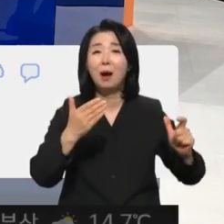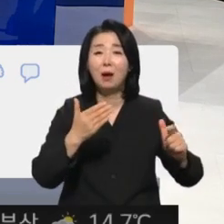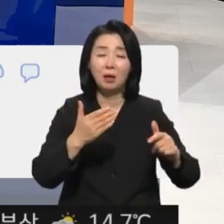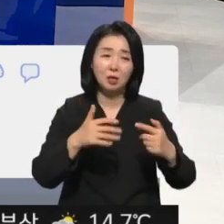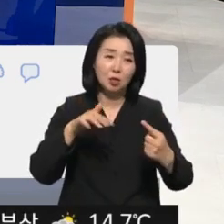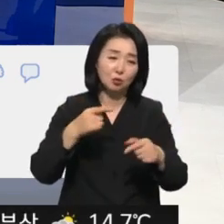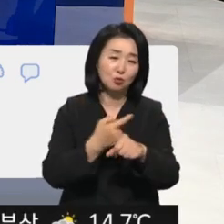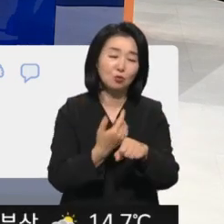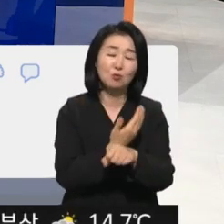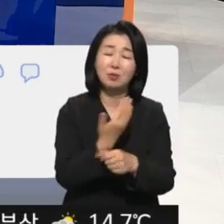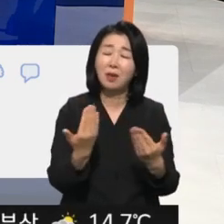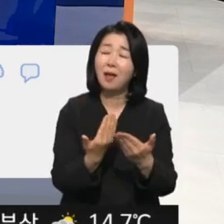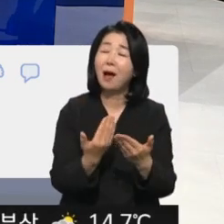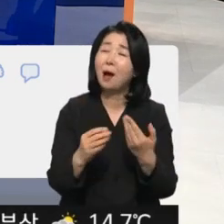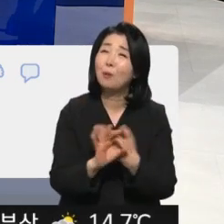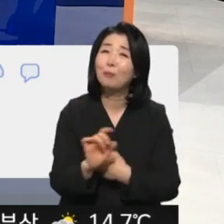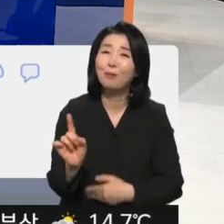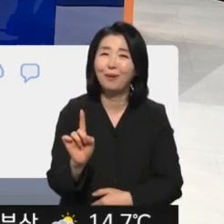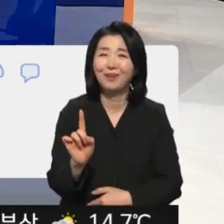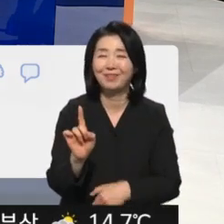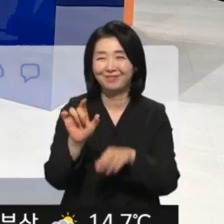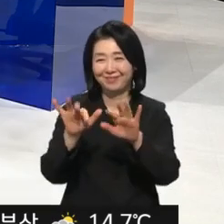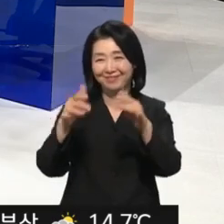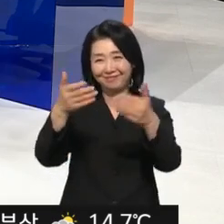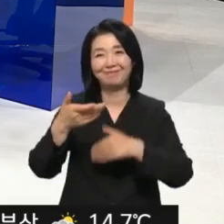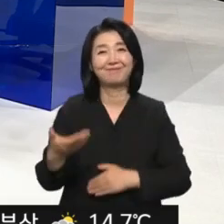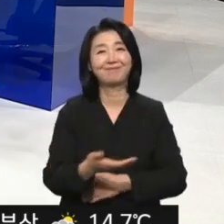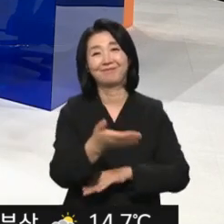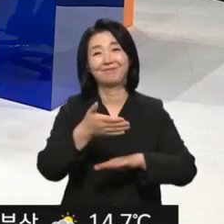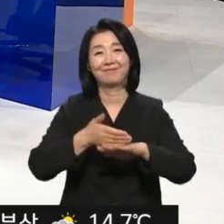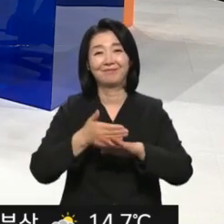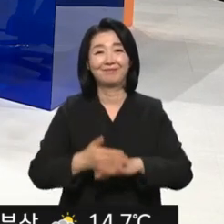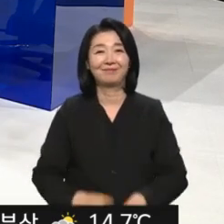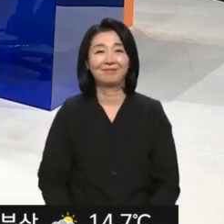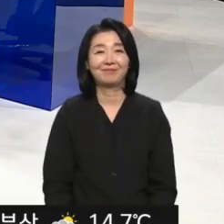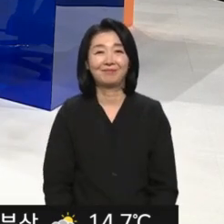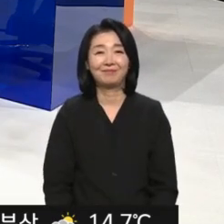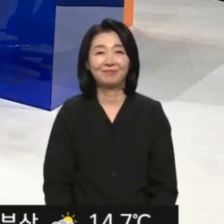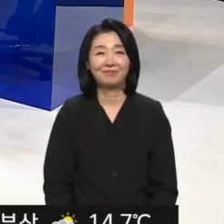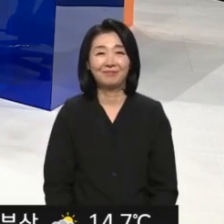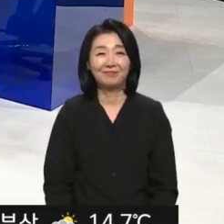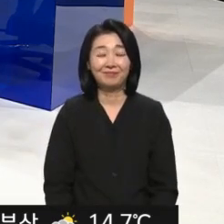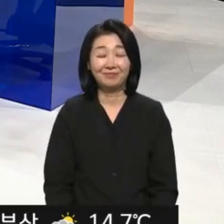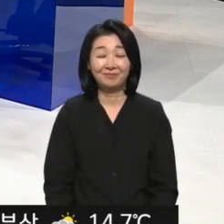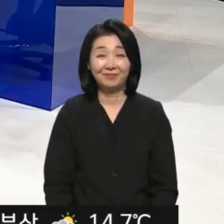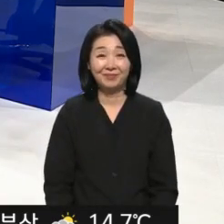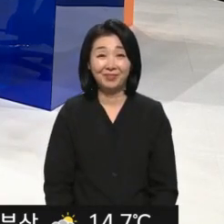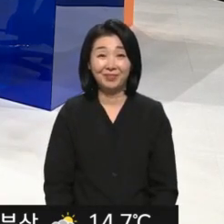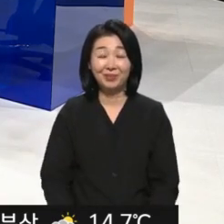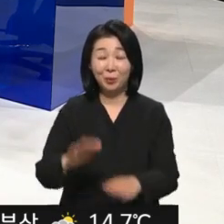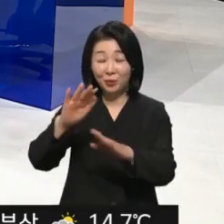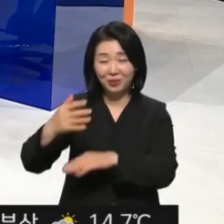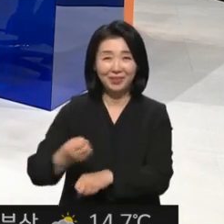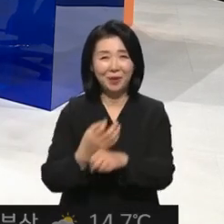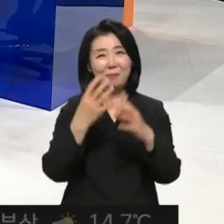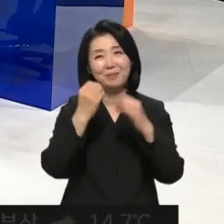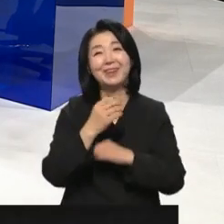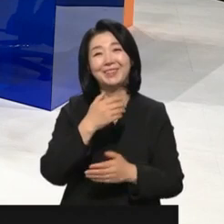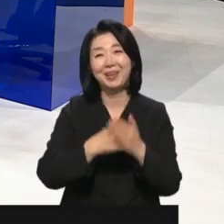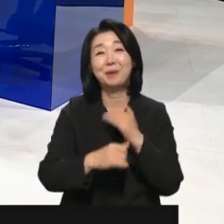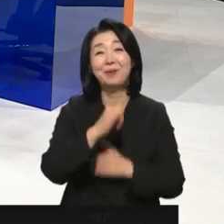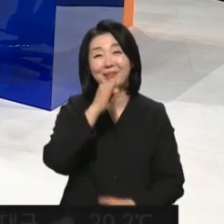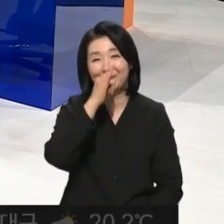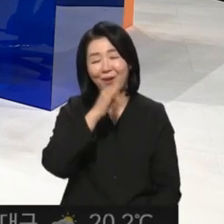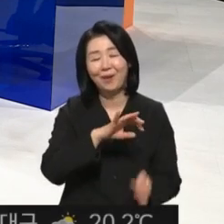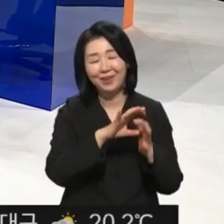69시간 일하면 이라고 하셨습니다. 댓글 적어주신 정의원분들 모두 고맙습니다. 다정회가 전해드릴 소식들 아직 많이